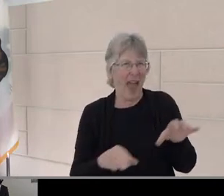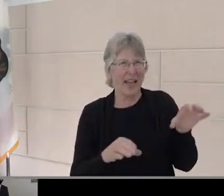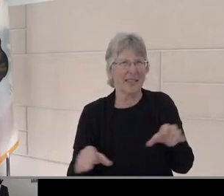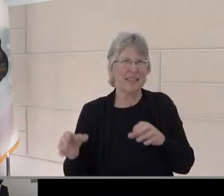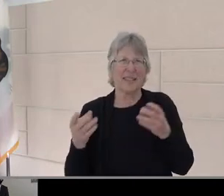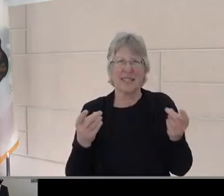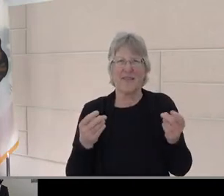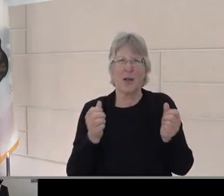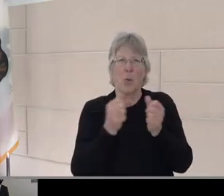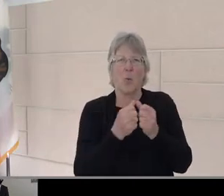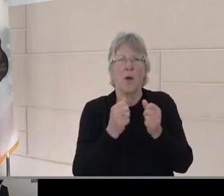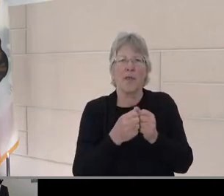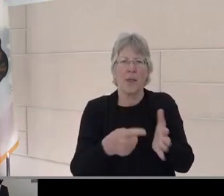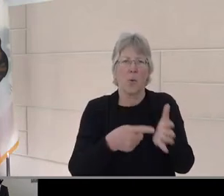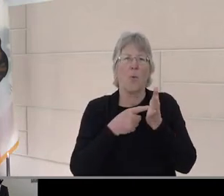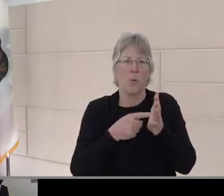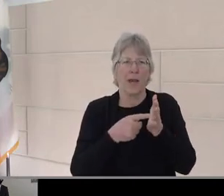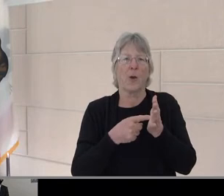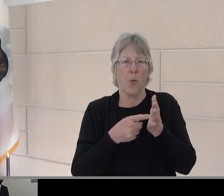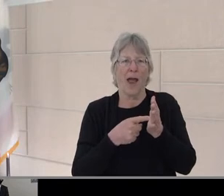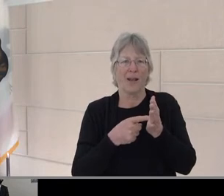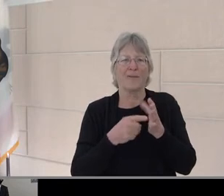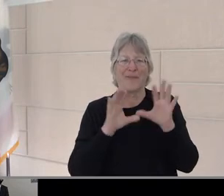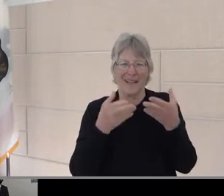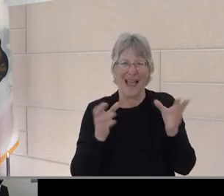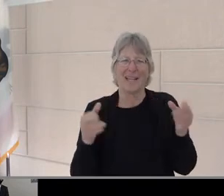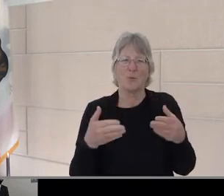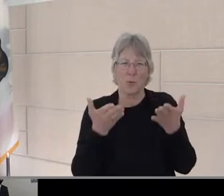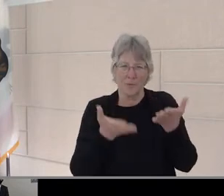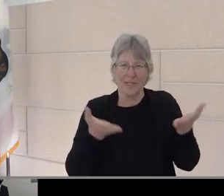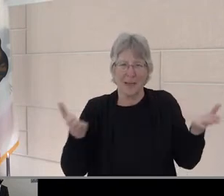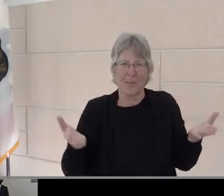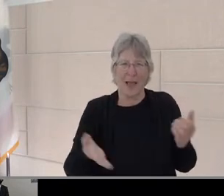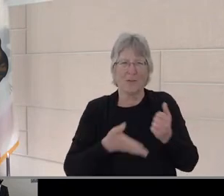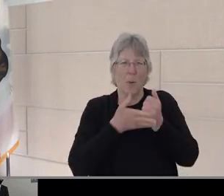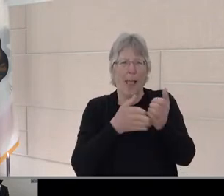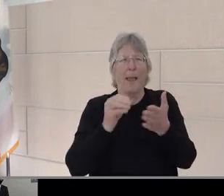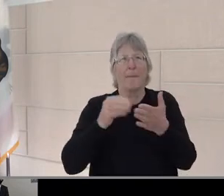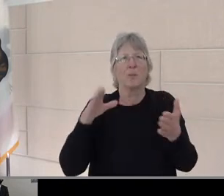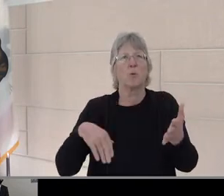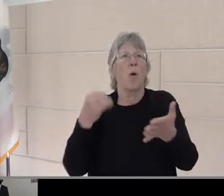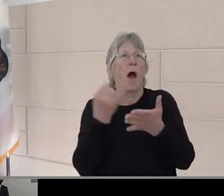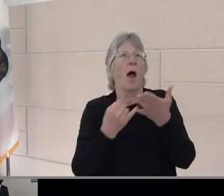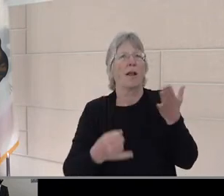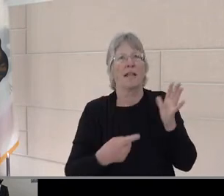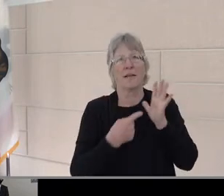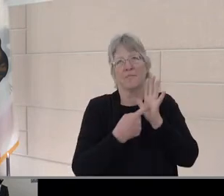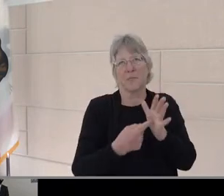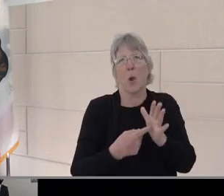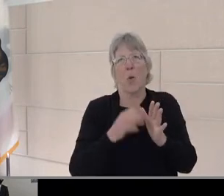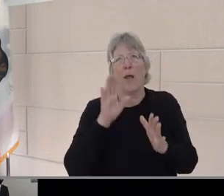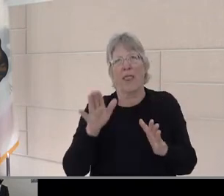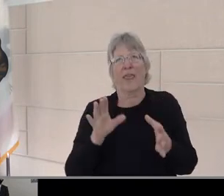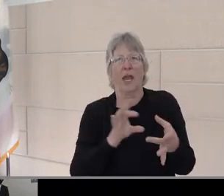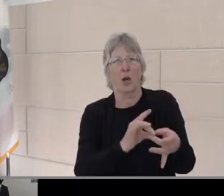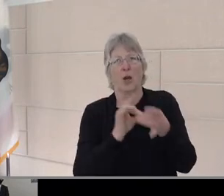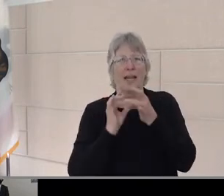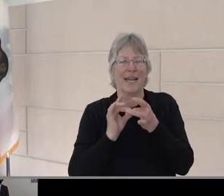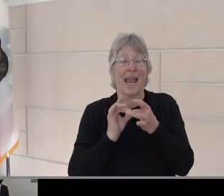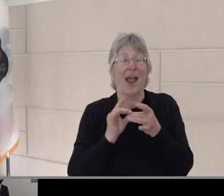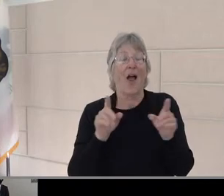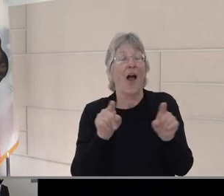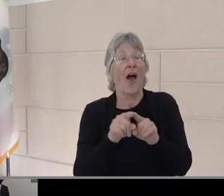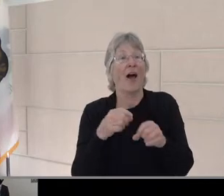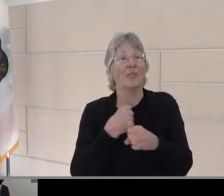នឹងសំភារៈនៅក្នុងថ្នាក់ដើម្បីធ្វើយ៉ាងណាឲ្យសិស្សដើម្បីគេមានការបញ្ចេញមតិរ